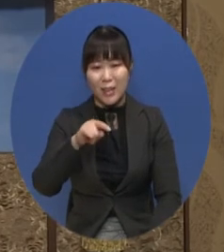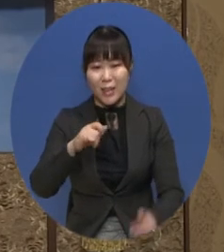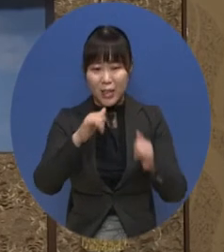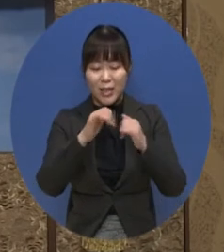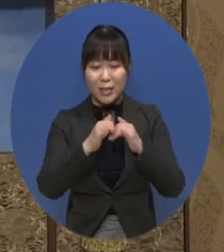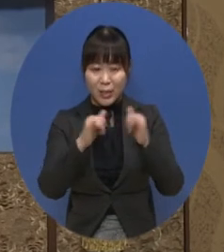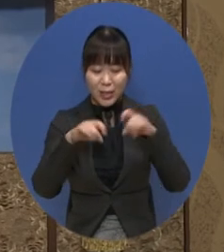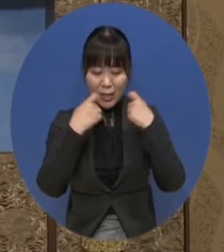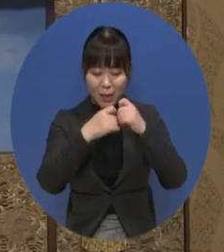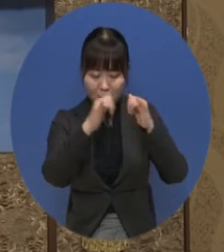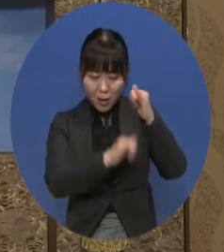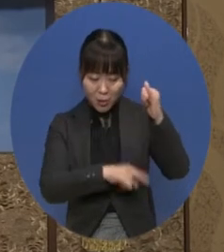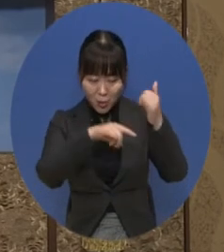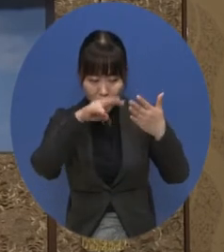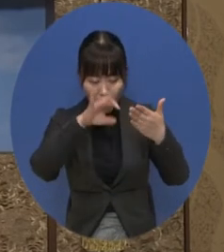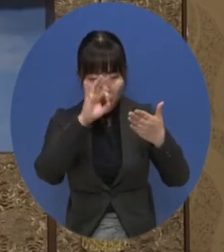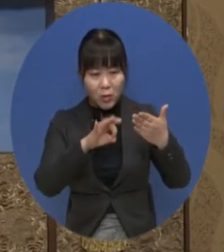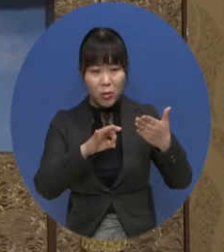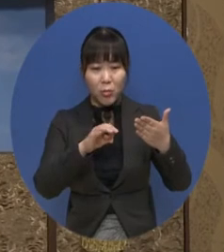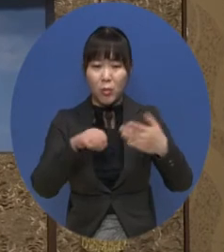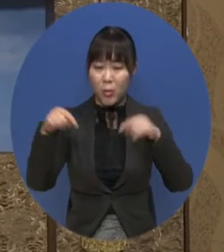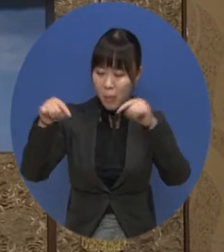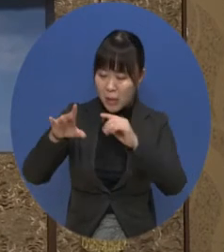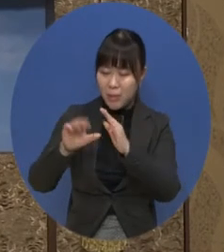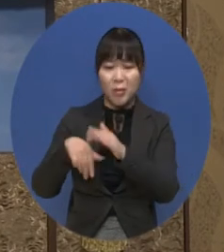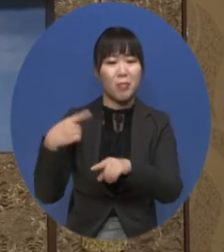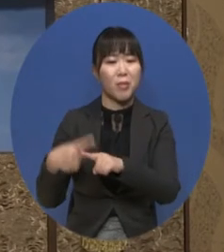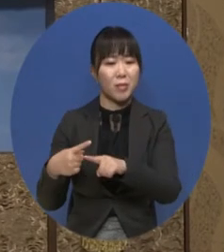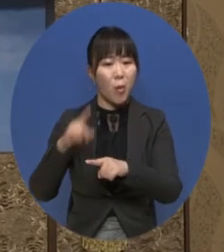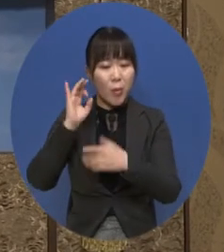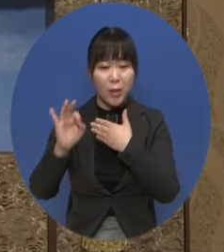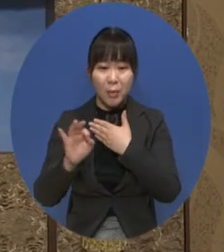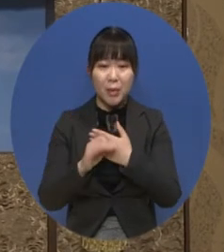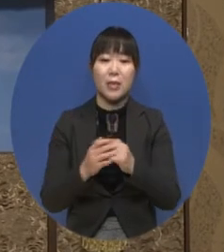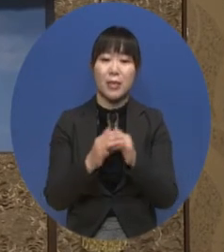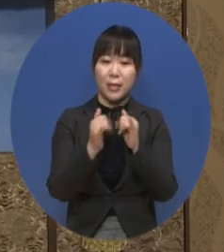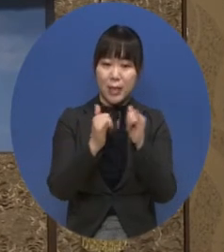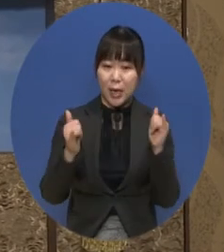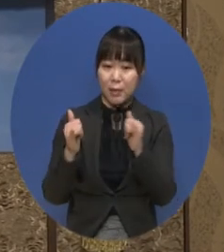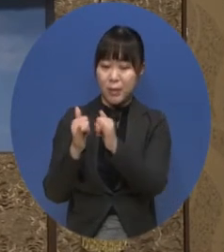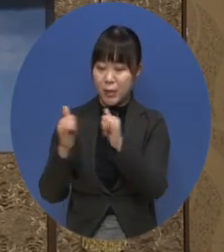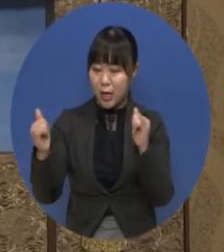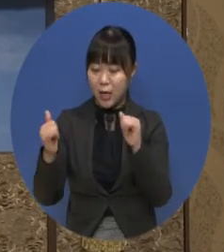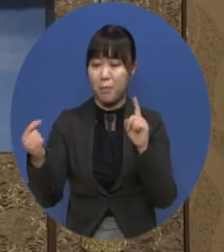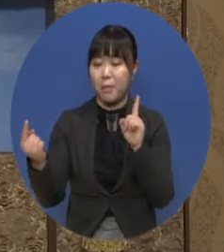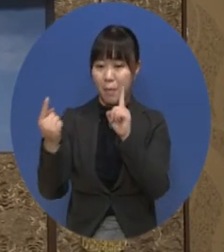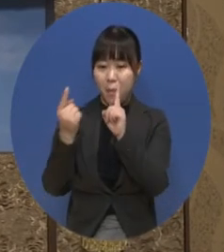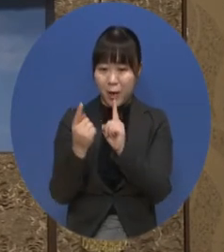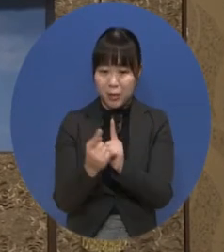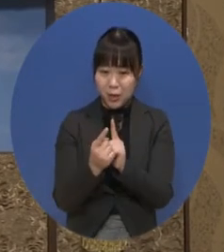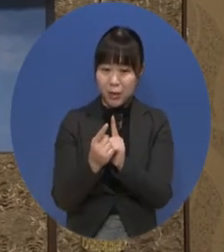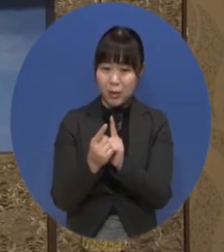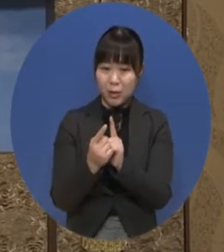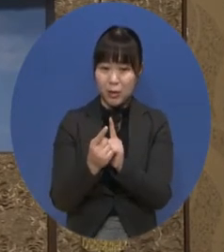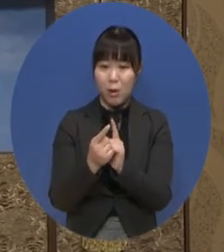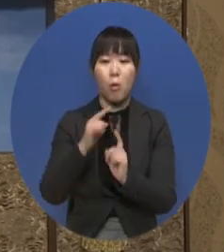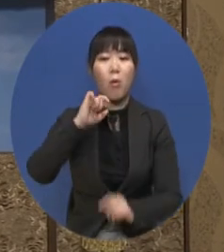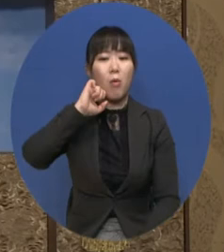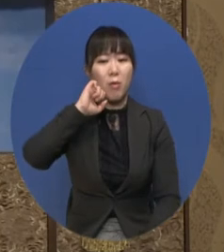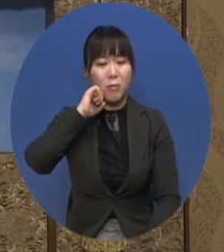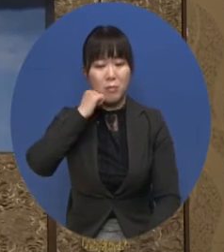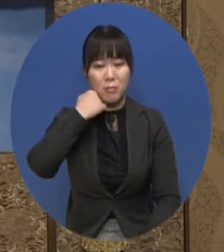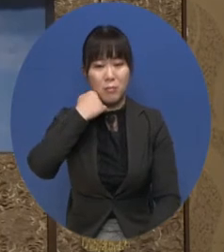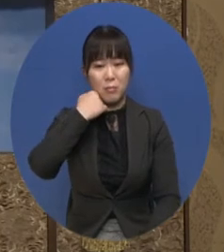너무 긴장되고요. 면접 볼 때도 그렇고. 왜냐하면 이제 사람이 사람을 이렇게 만난다는